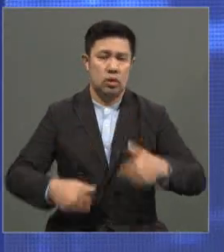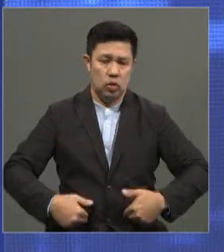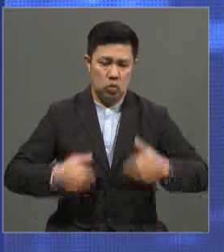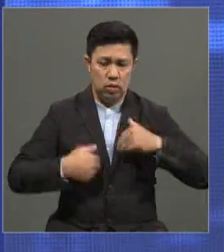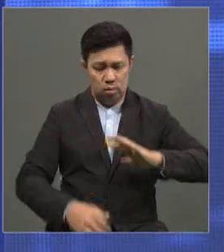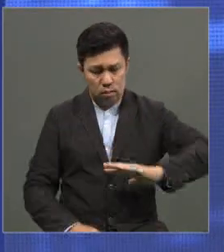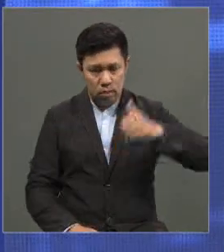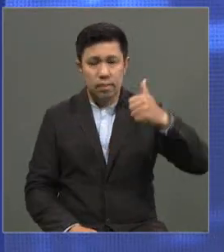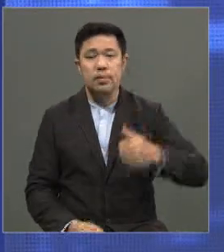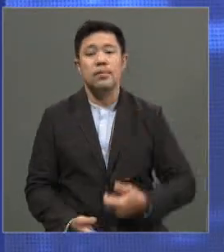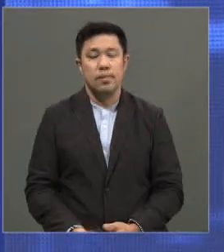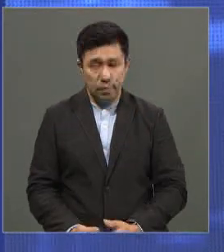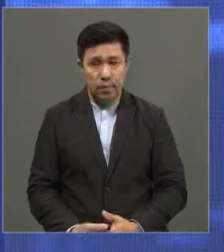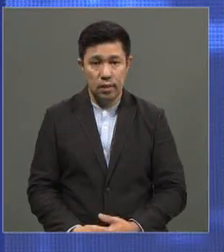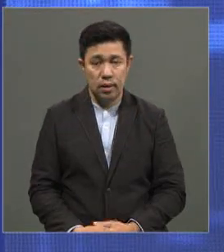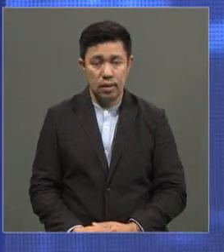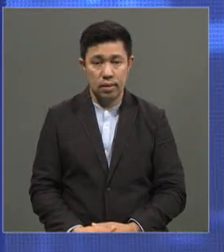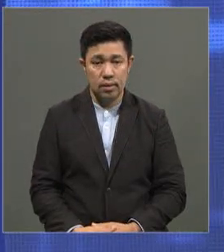ชีวิตที่ดีค่ะ